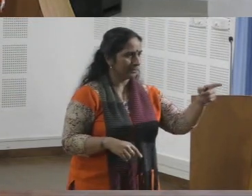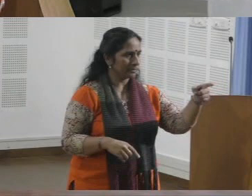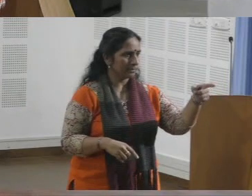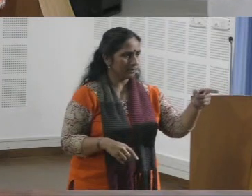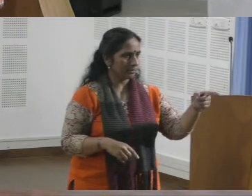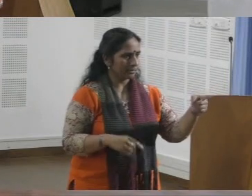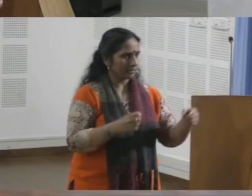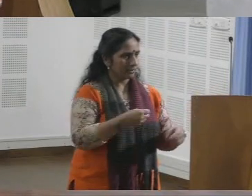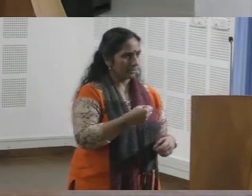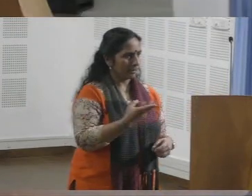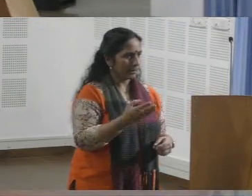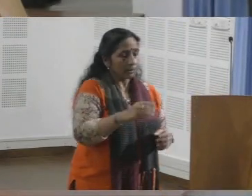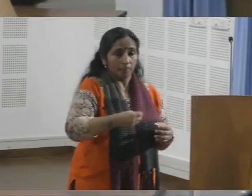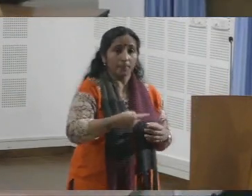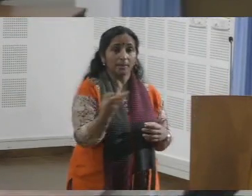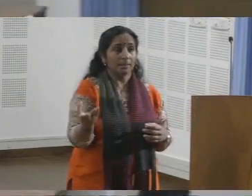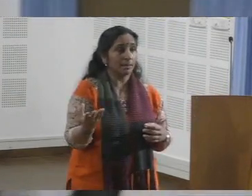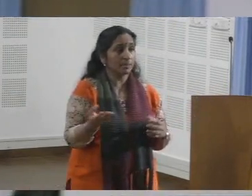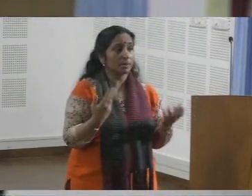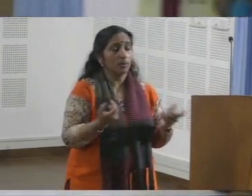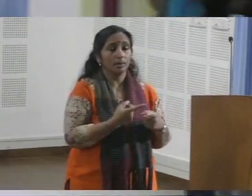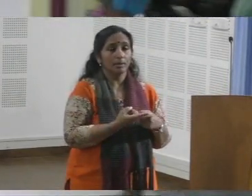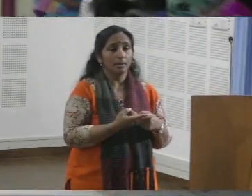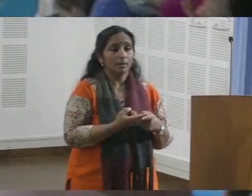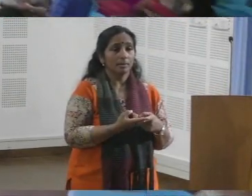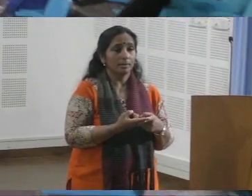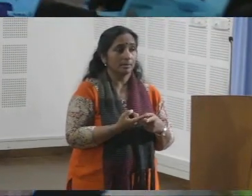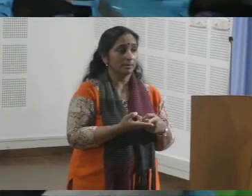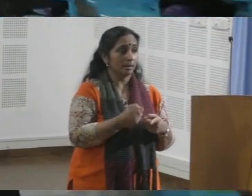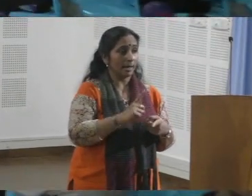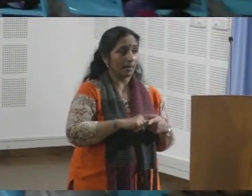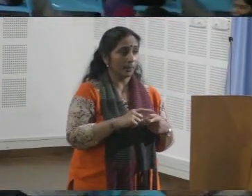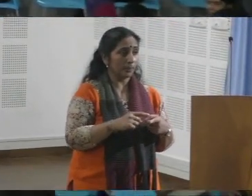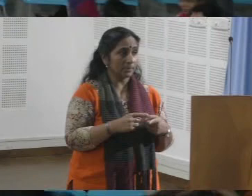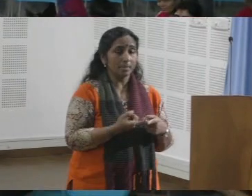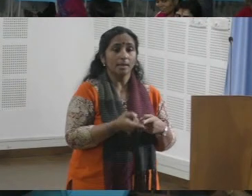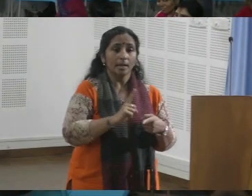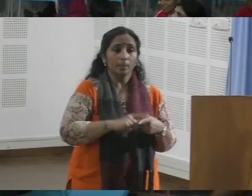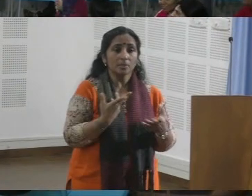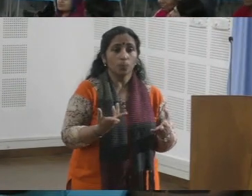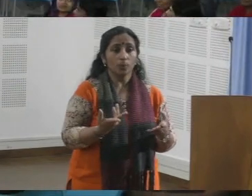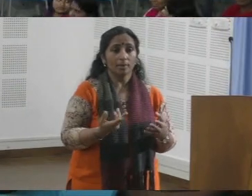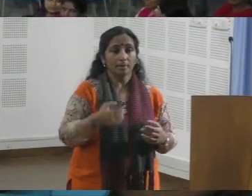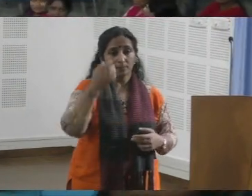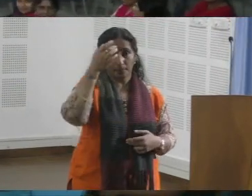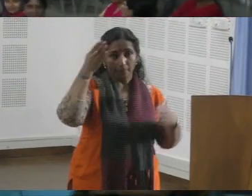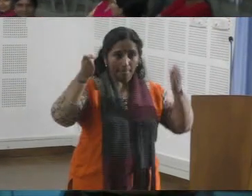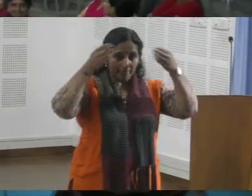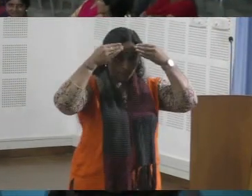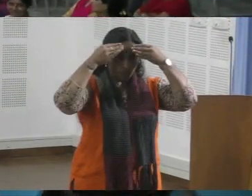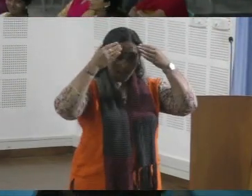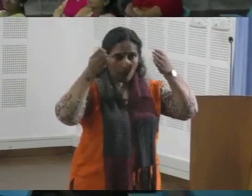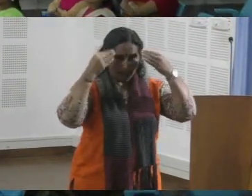പലപ്പോഴും സംഭവിക്കുന്നത് എന്താന്ന് വെച്ചാൽ, അമ്മമാർ കുഞ്ഞുങ്ങളെ ഇത് ഡയഗ്നോസ് ചെയ്ത് കഴിഞ്ഞാൽ ഉടനെ തന്നെ അവർ ദേ വിൽ ബിക്കം